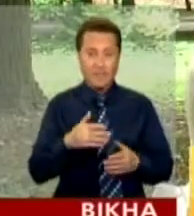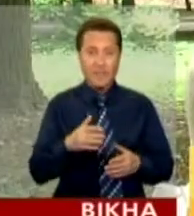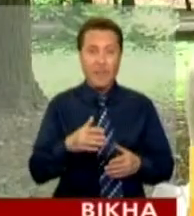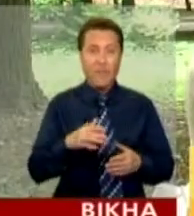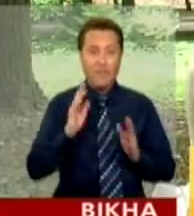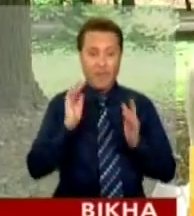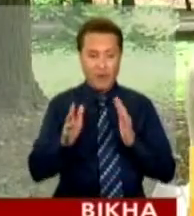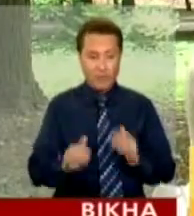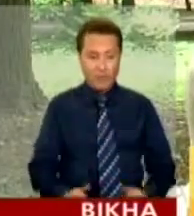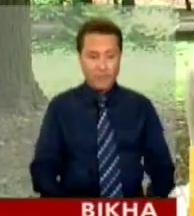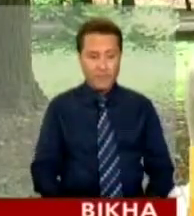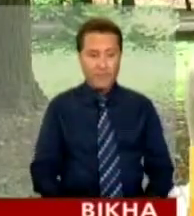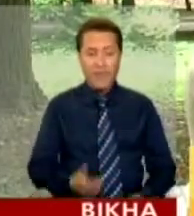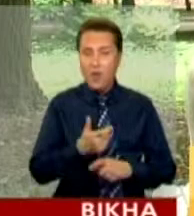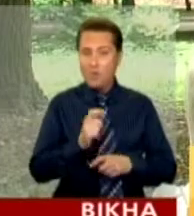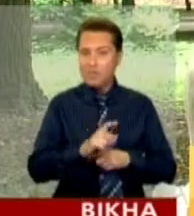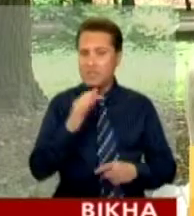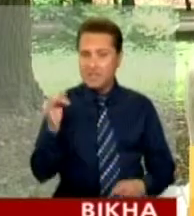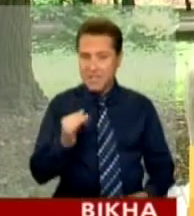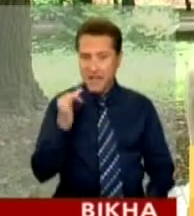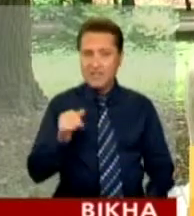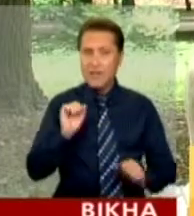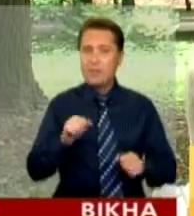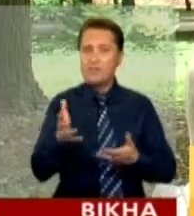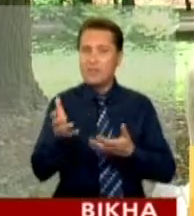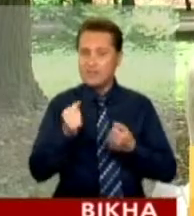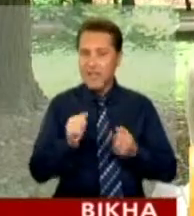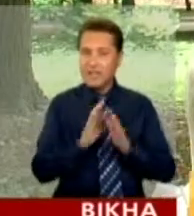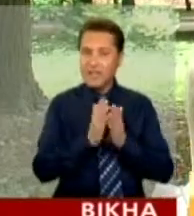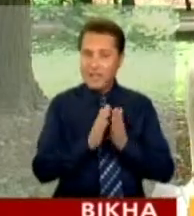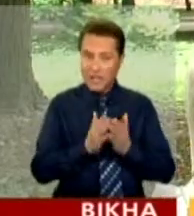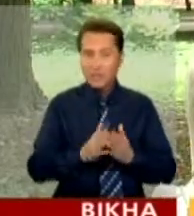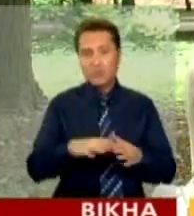адже просто відпочиваючи в парку, ти можеш взяти книжку, полистати, почитати.